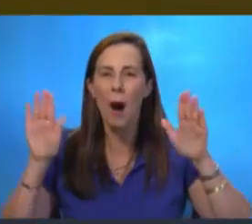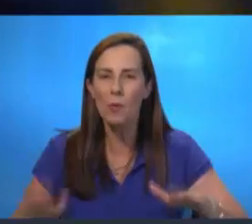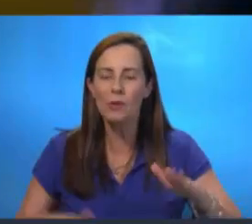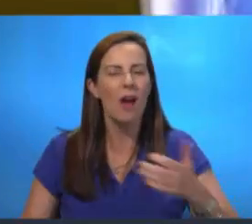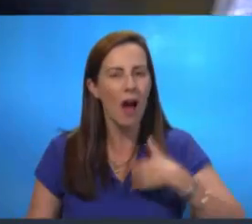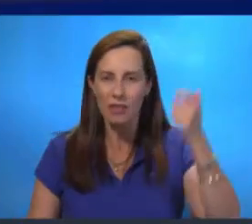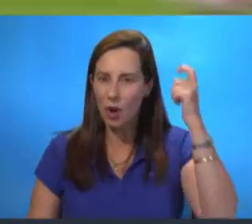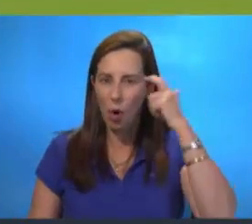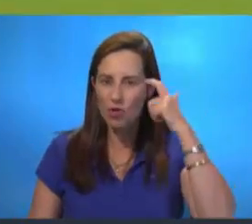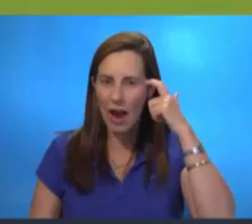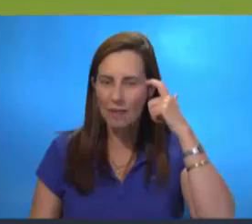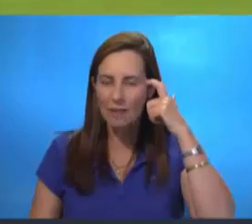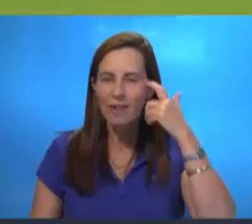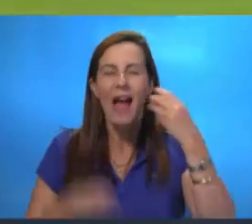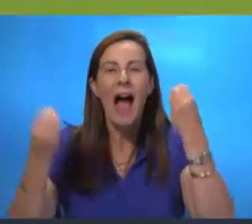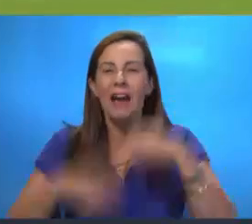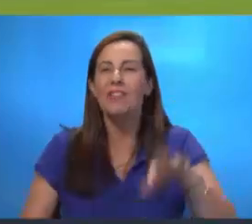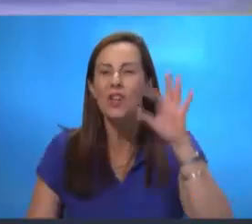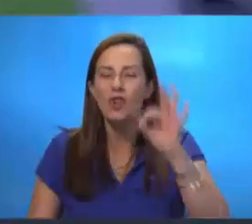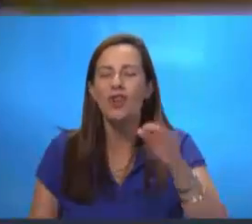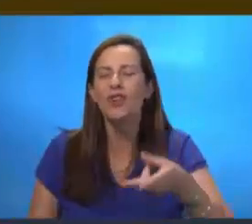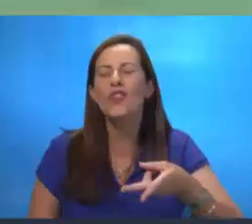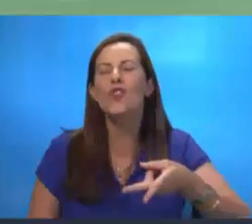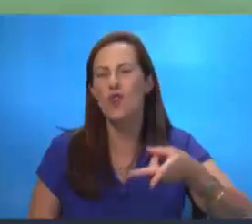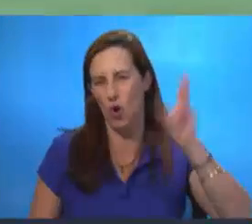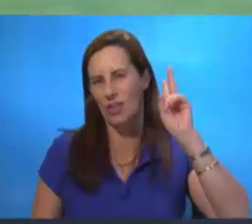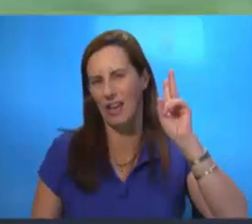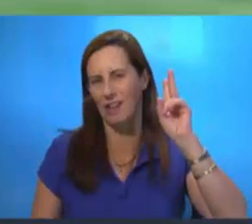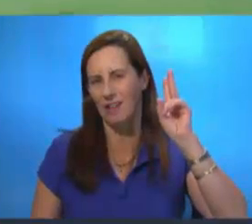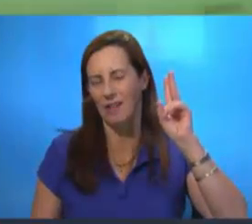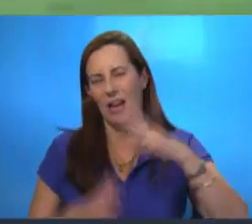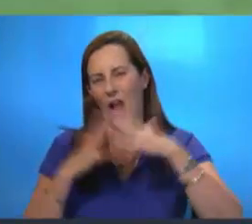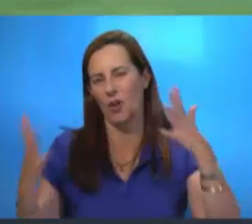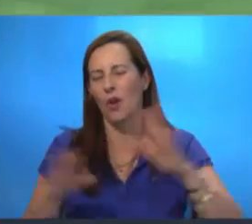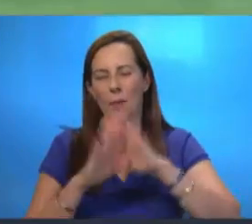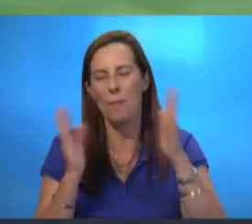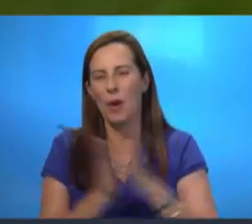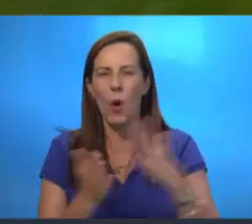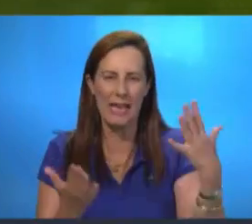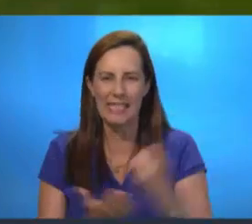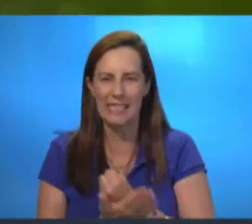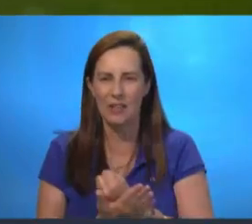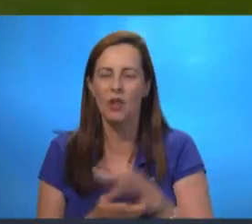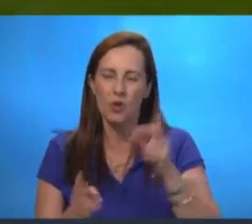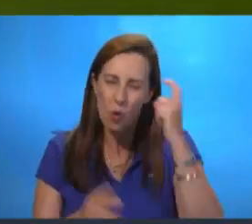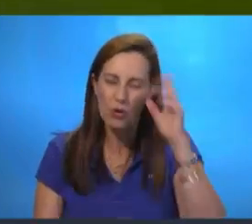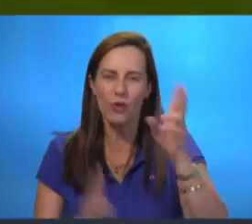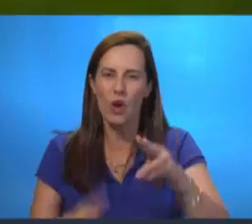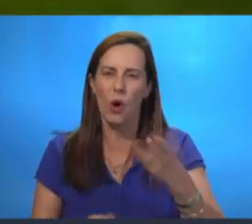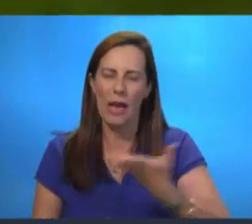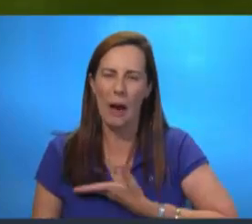חושב ההפסד שלו יותר גדול מכל הישג שהוא חושב שיכול להשיג